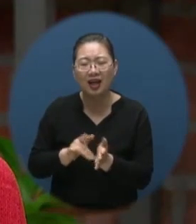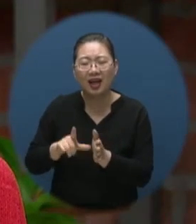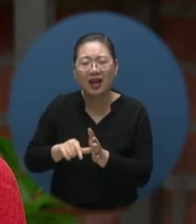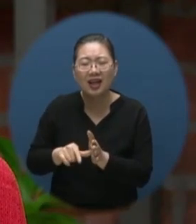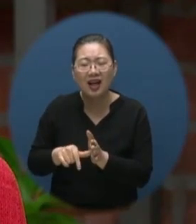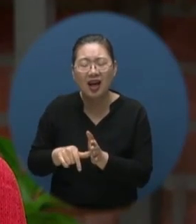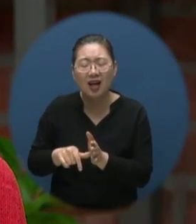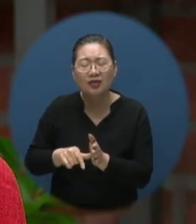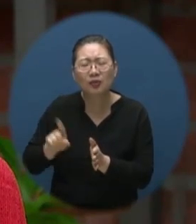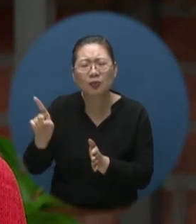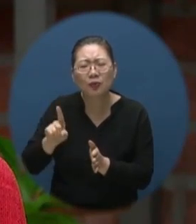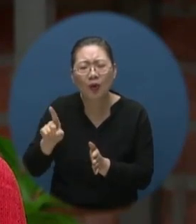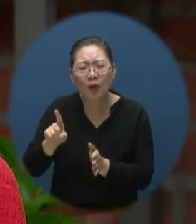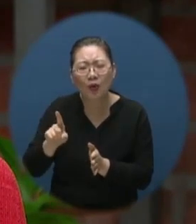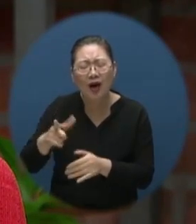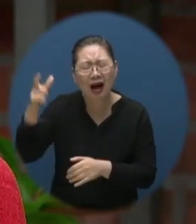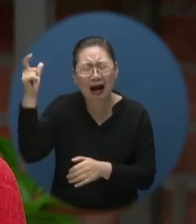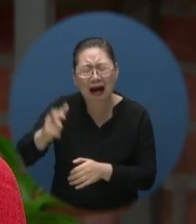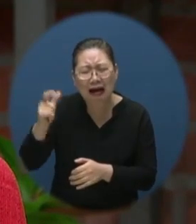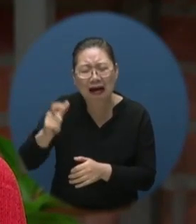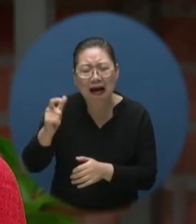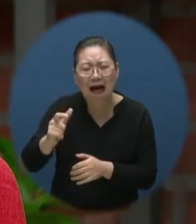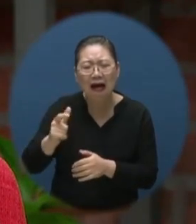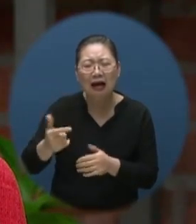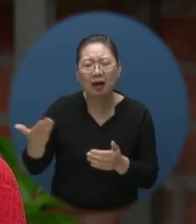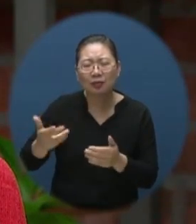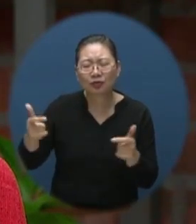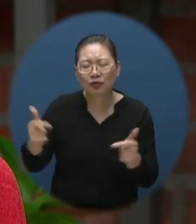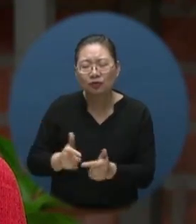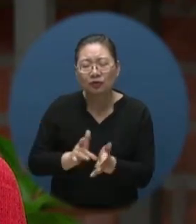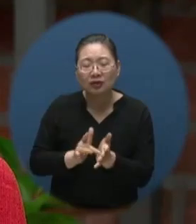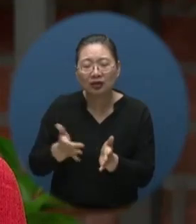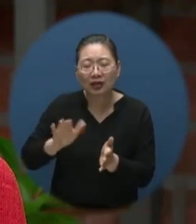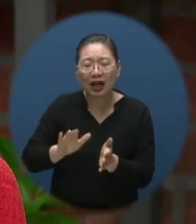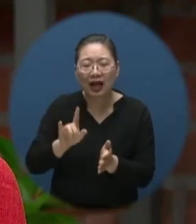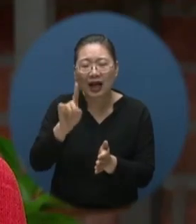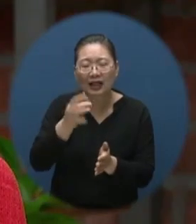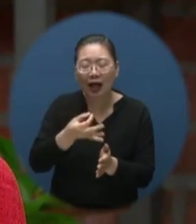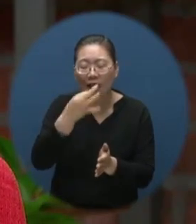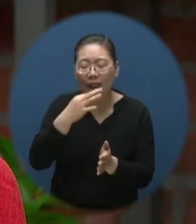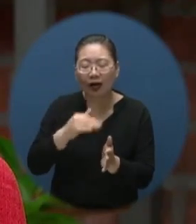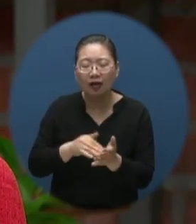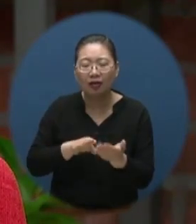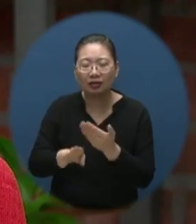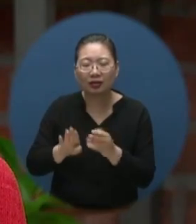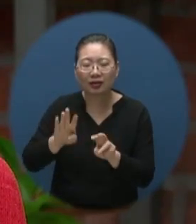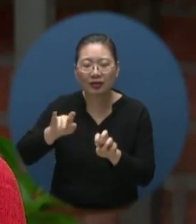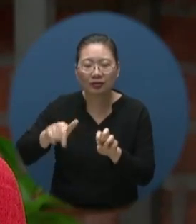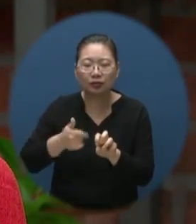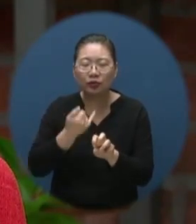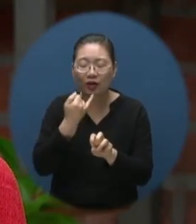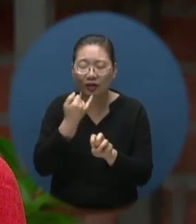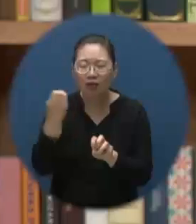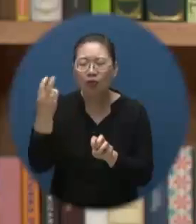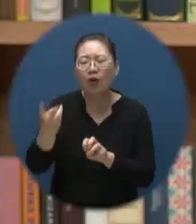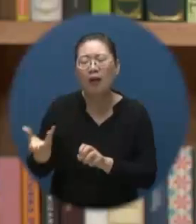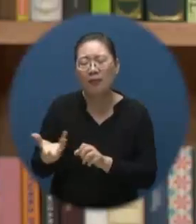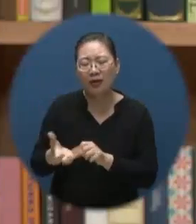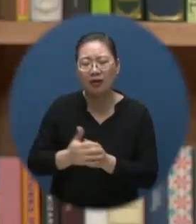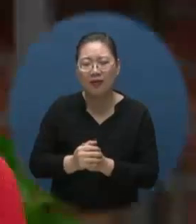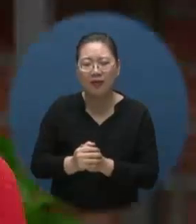노발긴 키니네. 예. 그게 강한 진통제인데 한 알 먹고 나면은 30분쯤 괜찮다 또